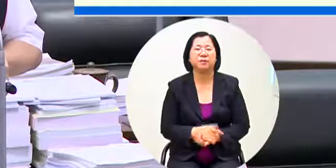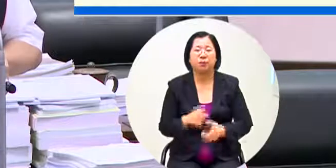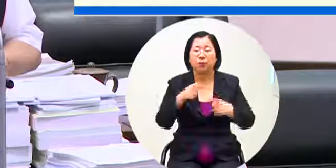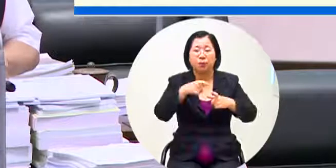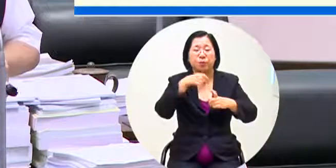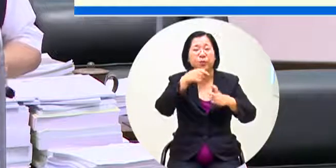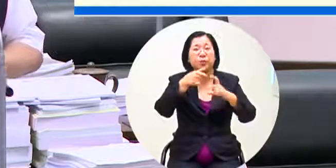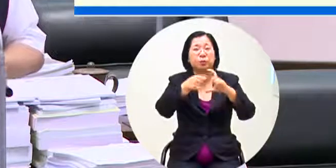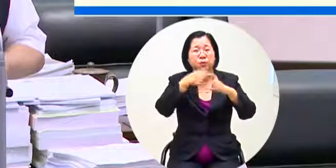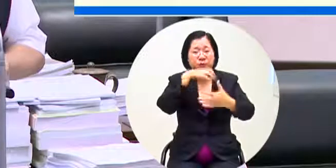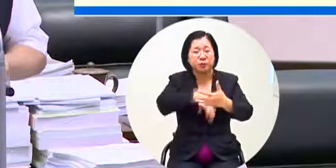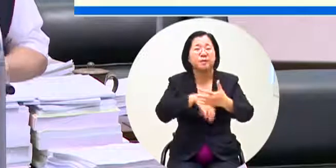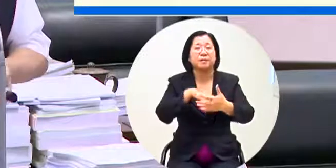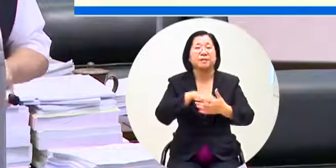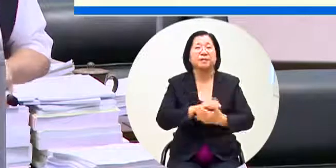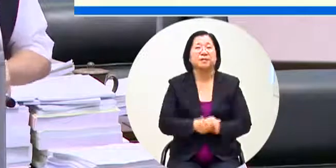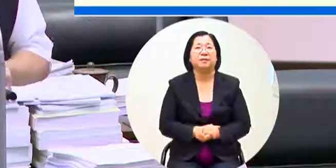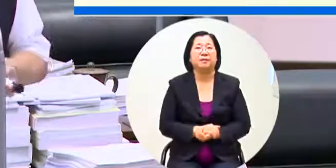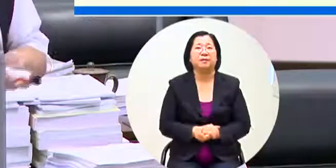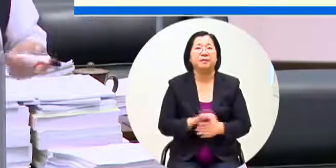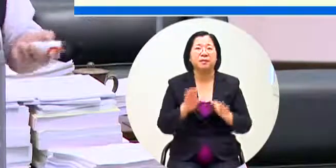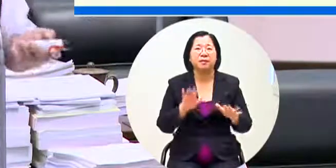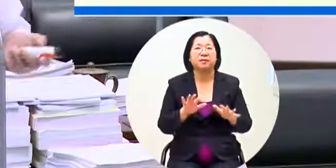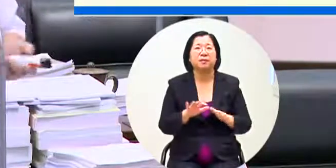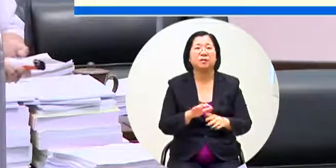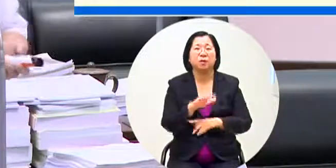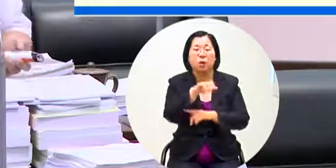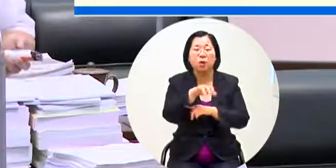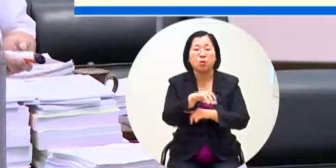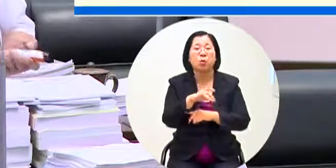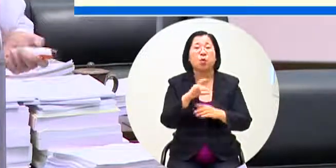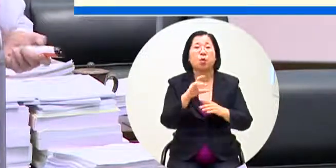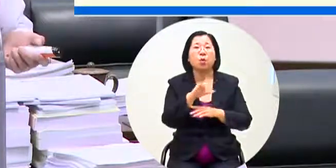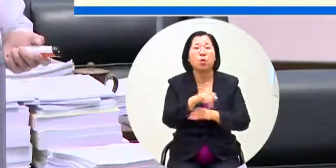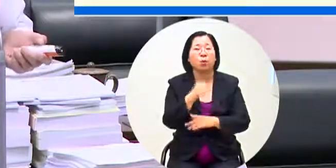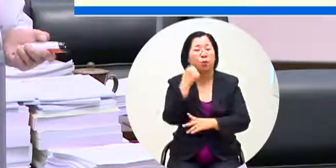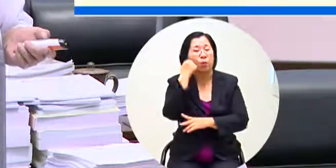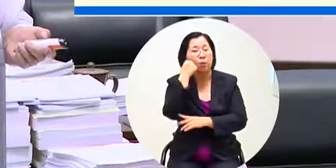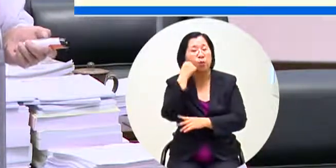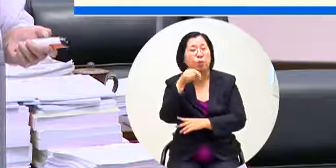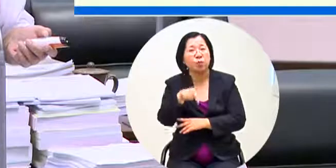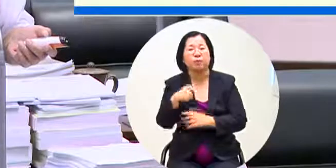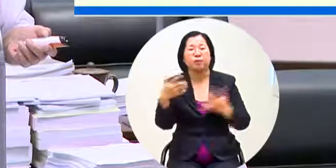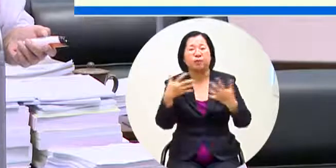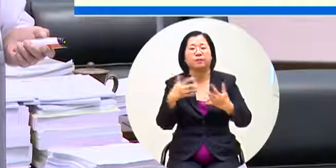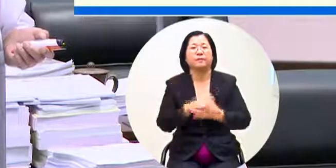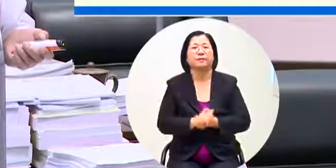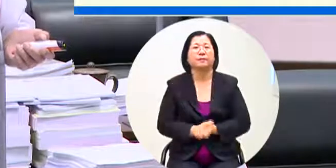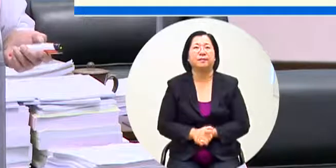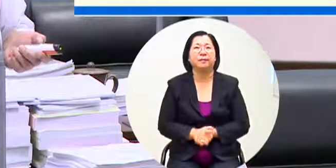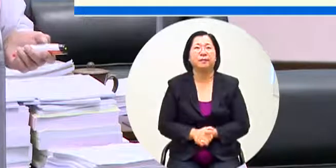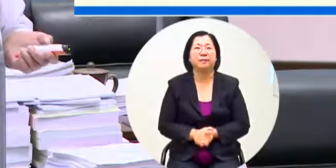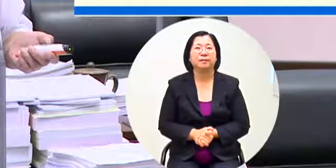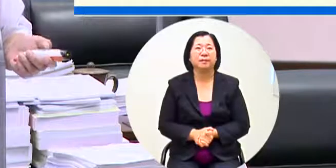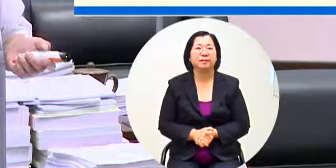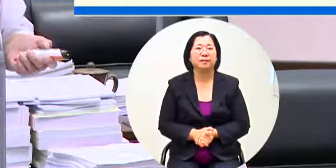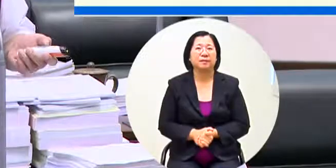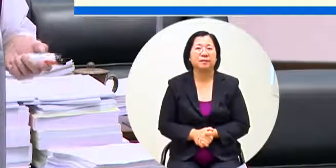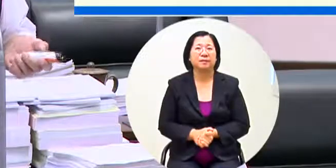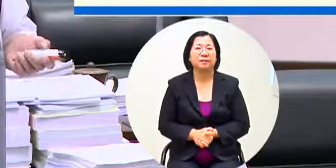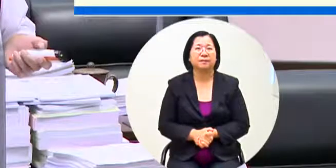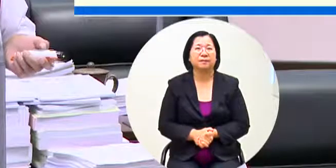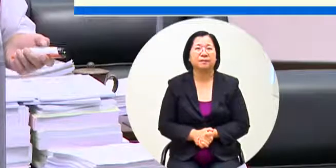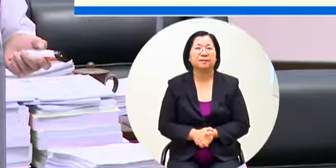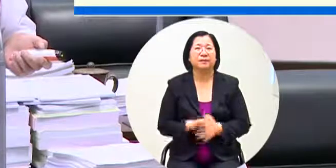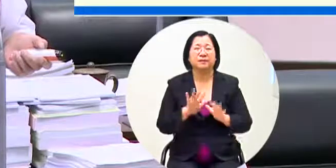个农户啊，甲现有的住户的这一挂问题啦吼。啊，问题这是今年3月开会啊，甲进吼，